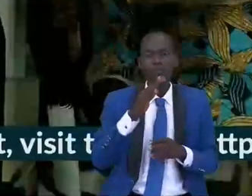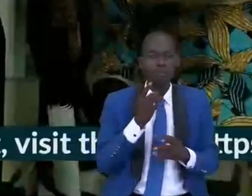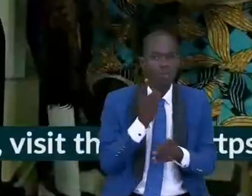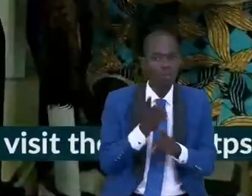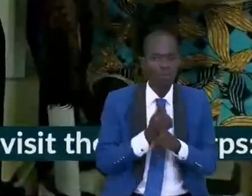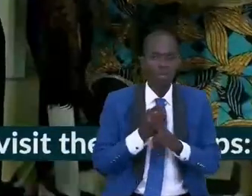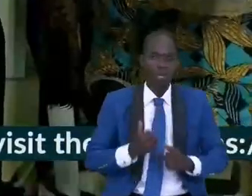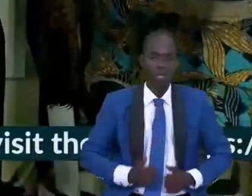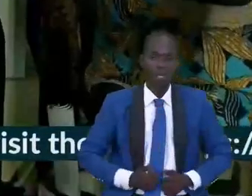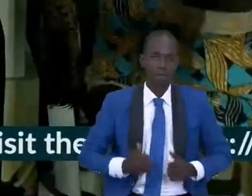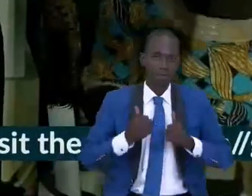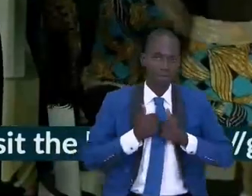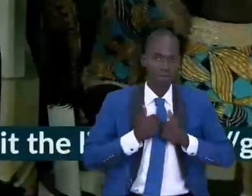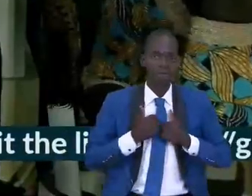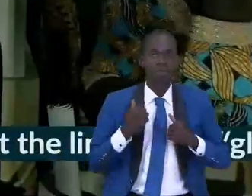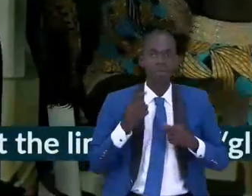de présenter,